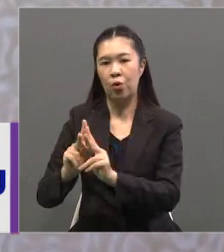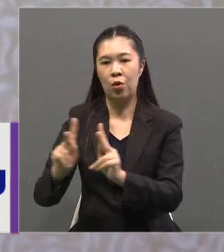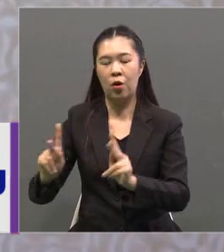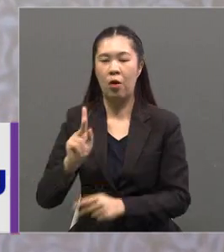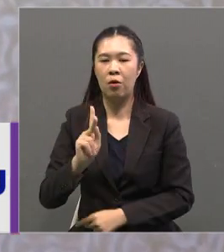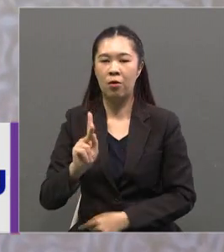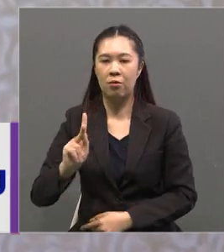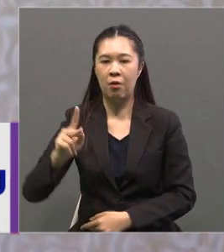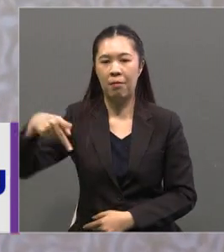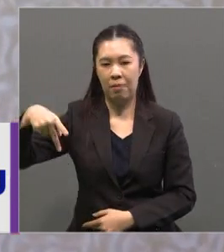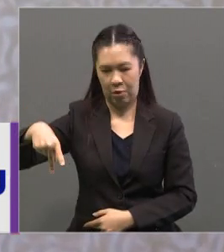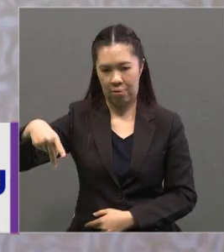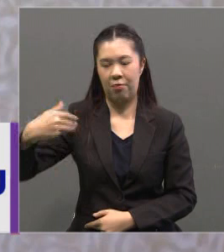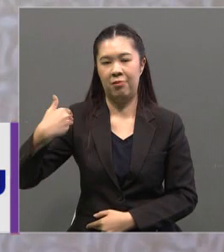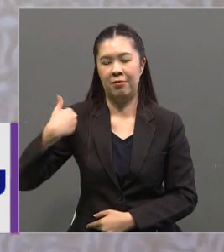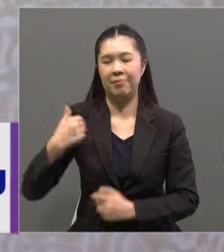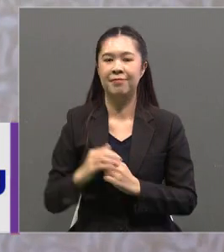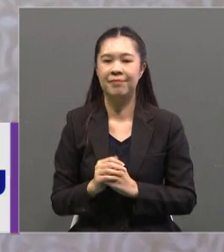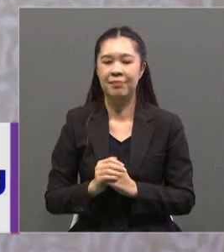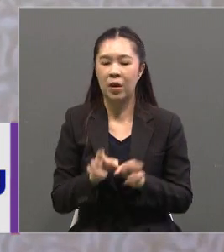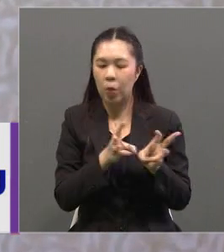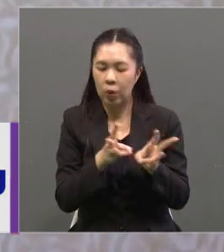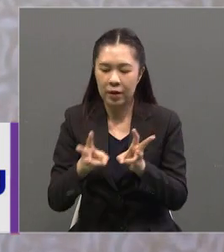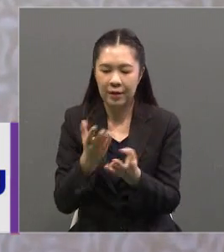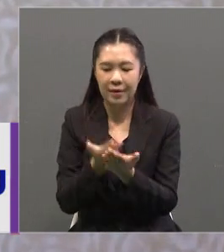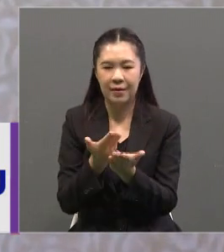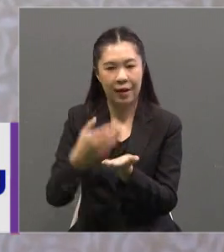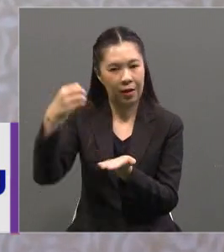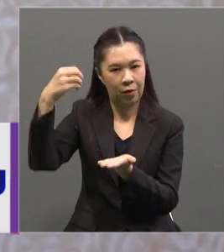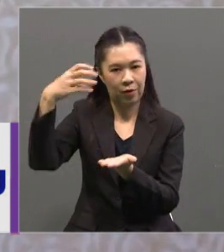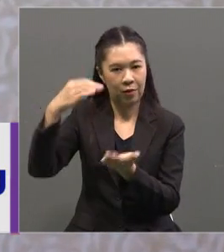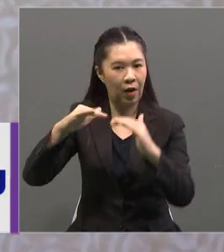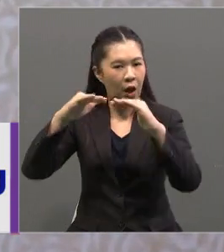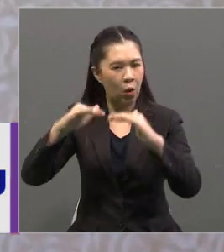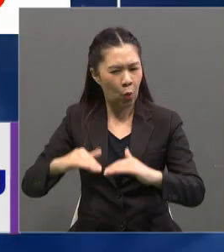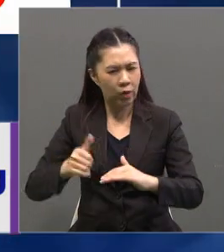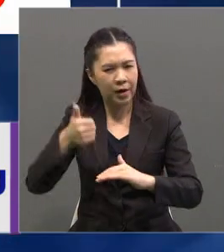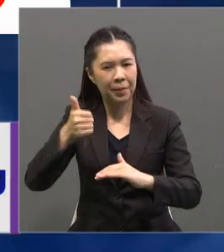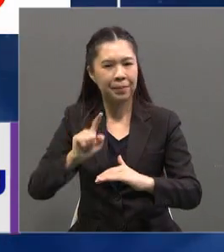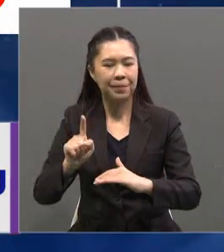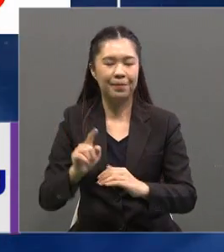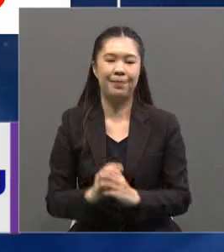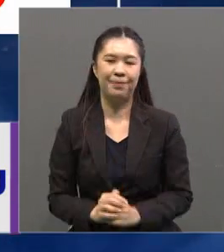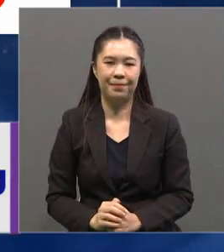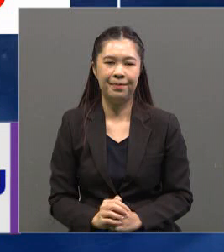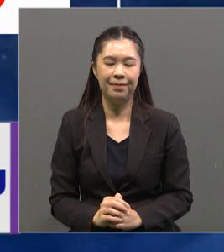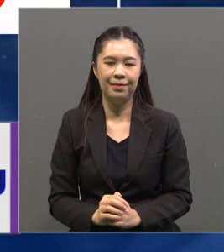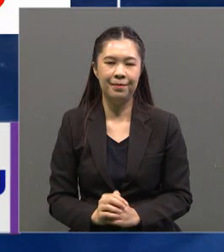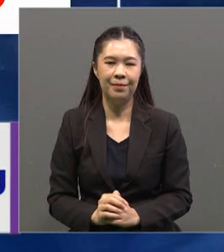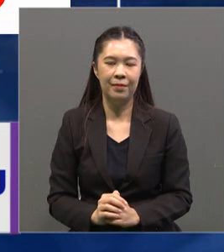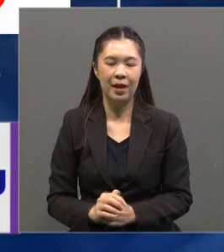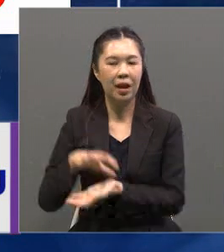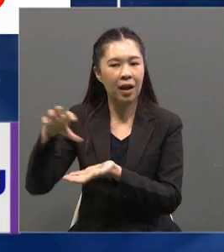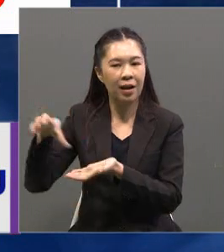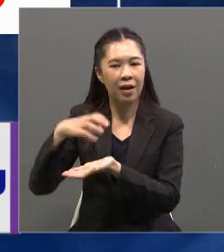กพ.นะคะบอกว่ามีช่องทางที่จะสามารถลดค่าไฟฟ้าให้ประชาชนเพิ่มเติมได้อีกหรือไม่โดยนายพีรพันธ์ได้ราย